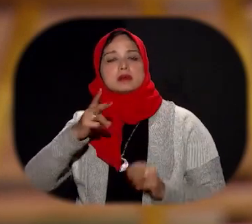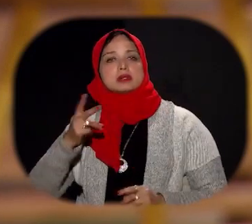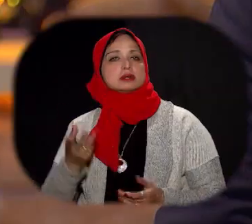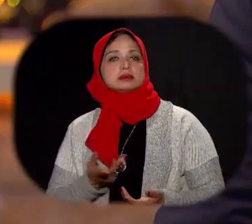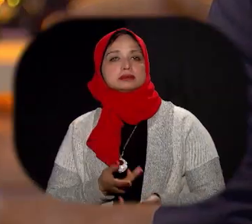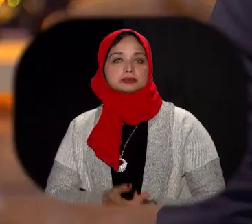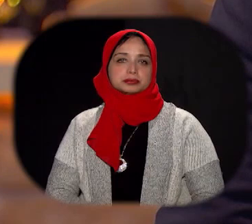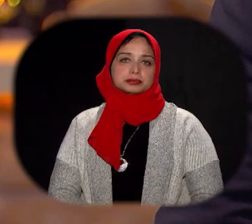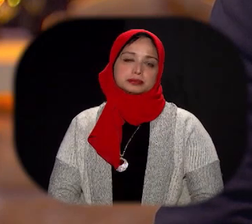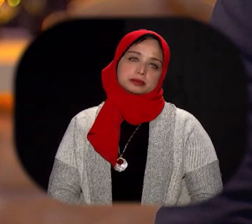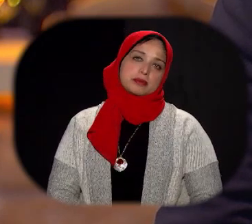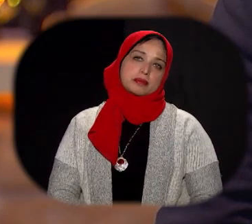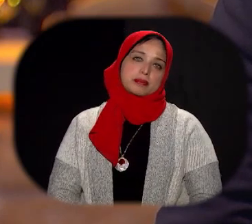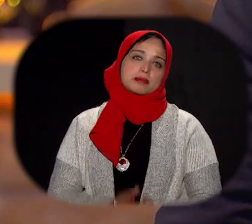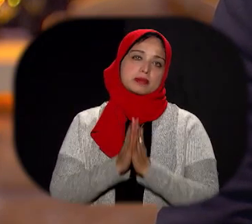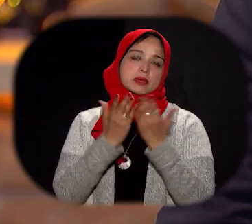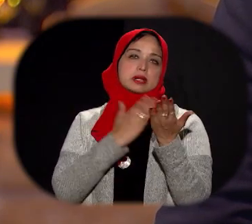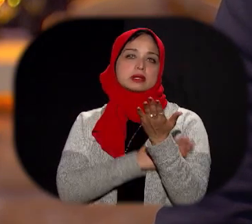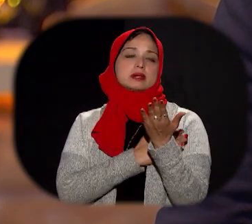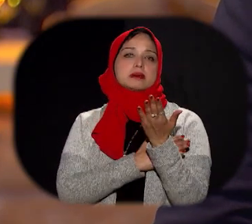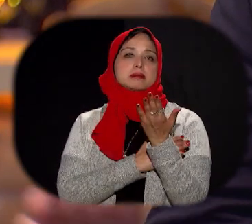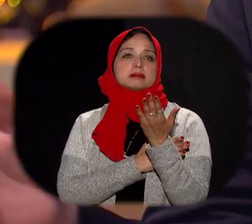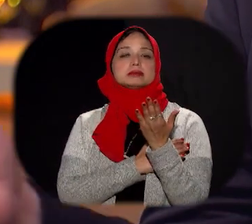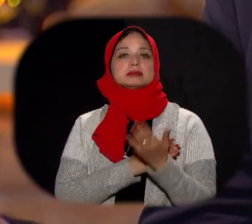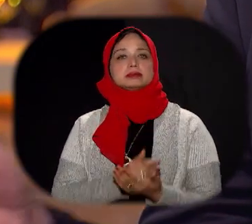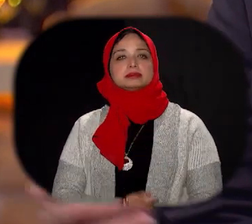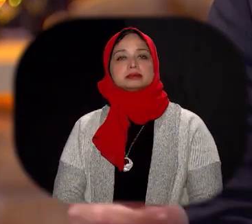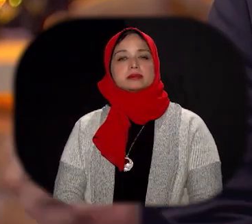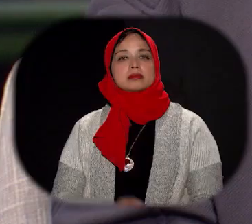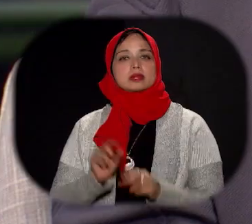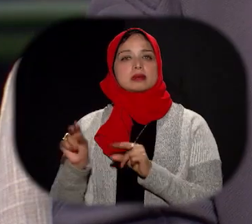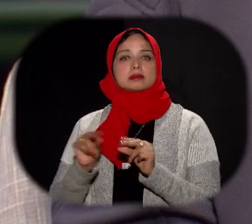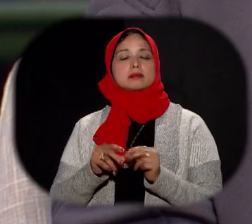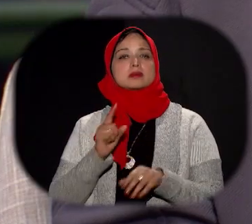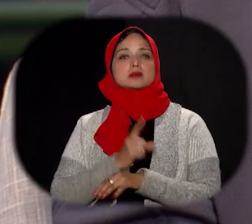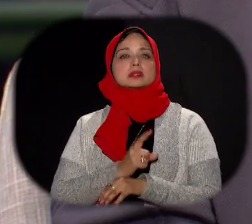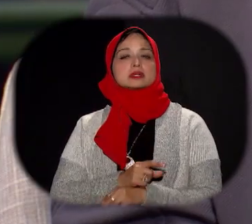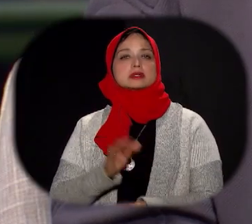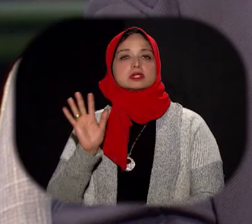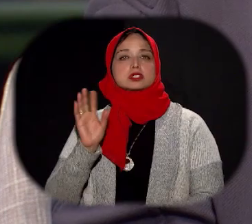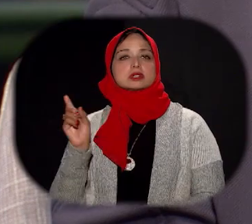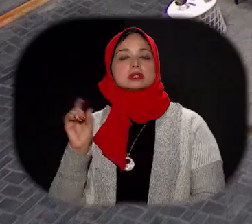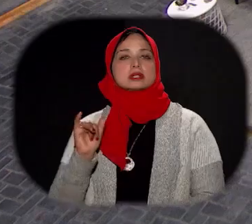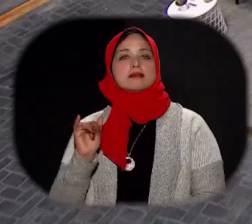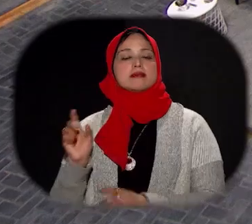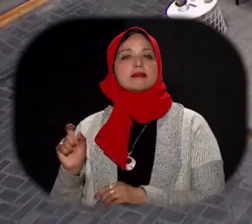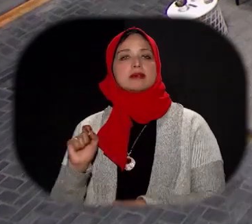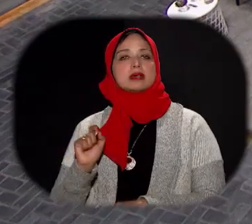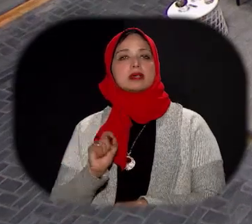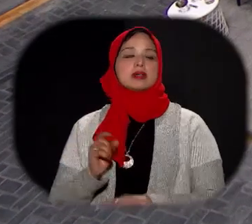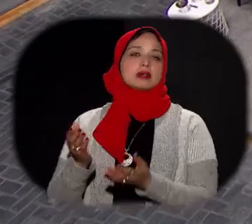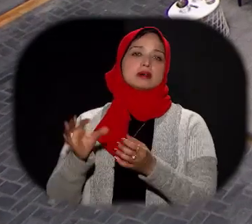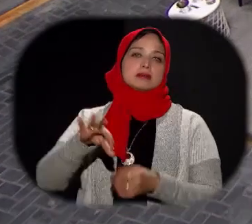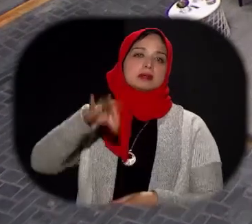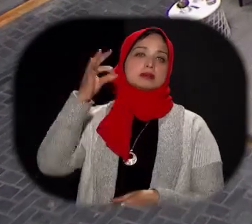كتاب وفقا نوع الكتاب يعني لو جينا تكلمنا على كتاب زي ما الاستاذ شريف قال مصطفى محمود لا هو كتاب حد بيقرا